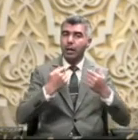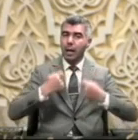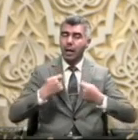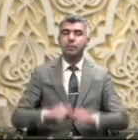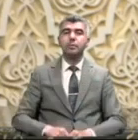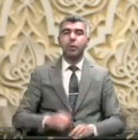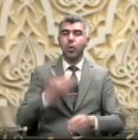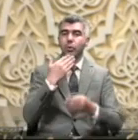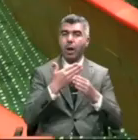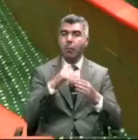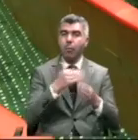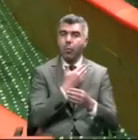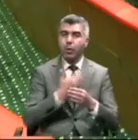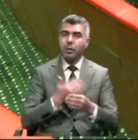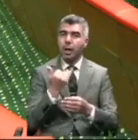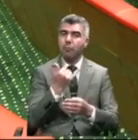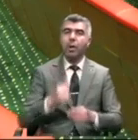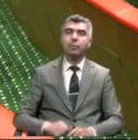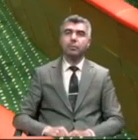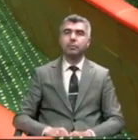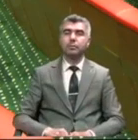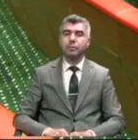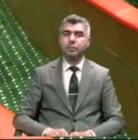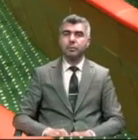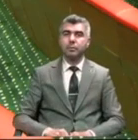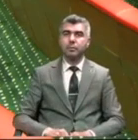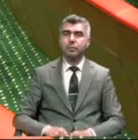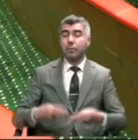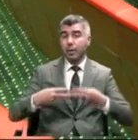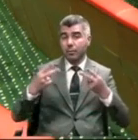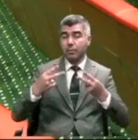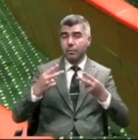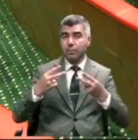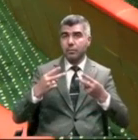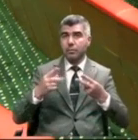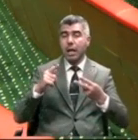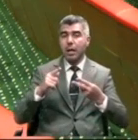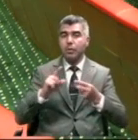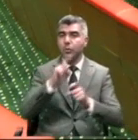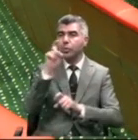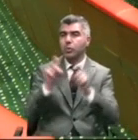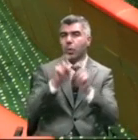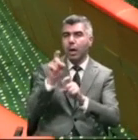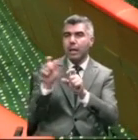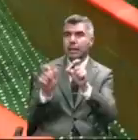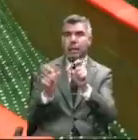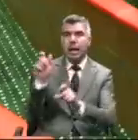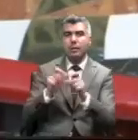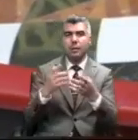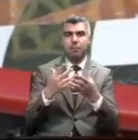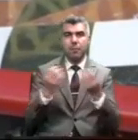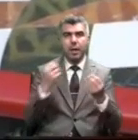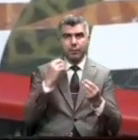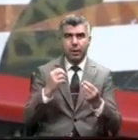شكرا سيد المستشار على هذا السؤال الهام واللي طرح بعض التساؤلات ديال المواطنين والمواطنات